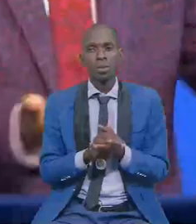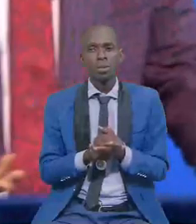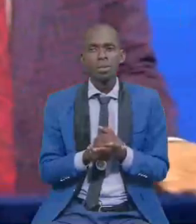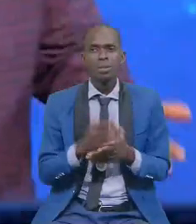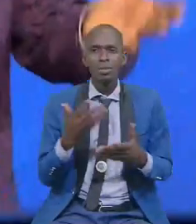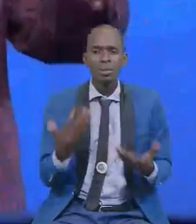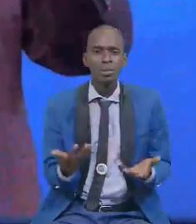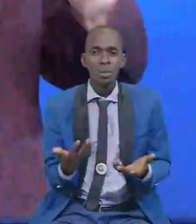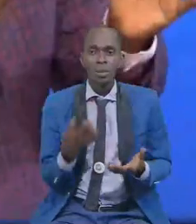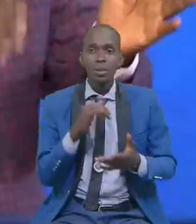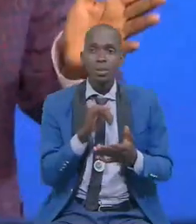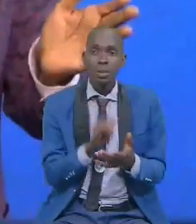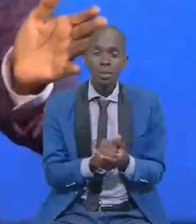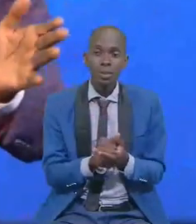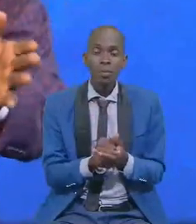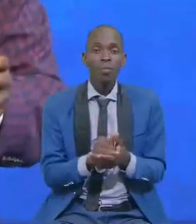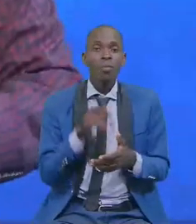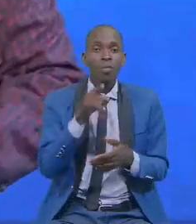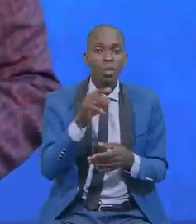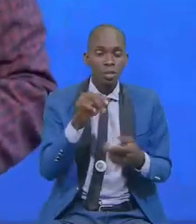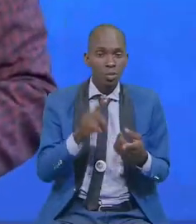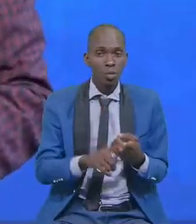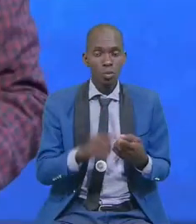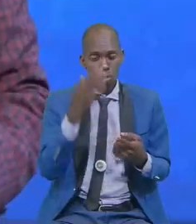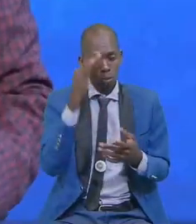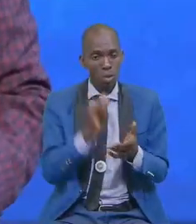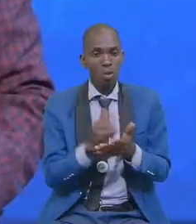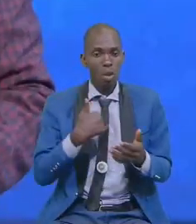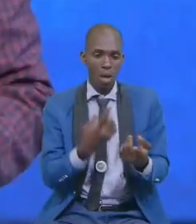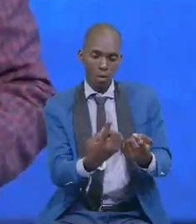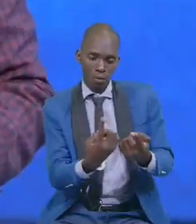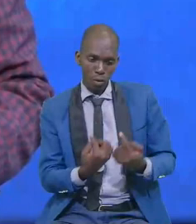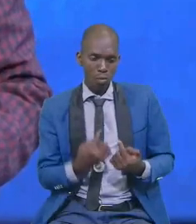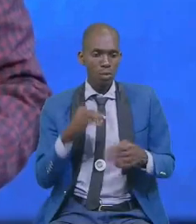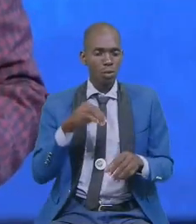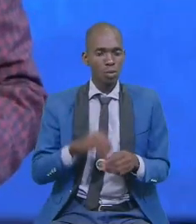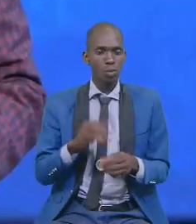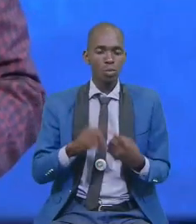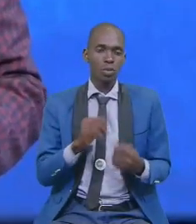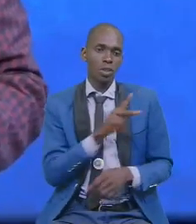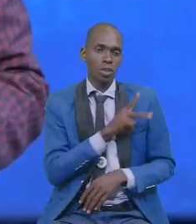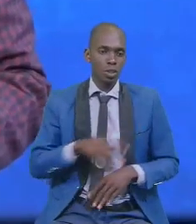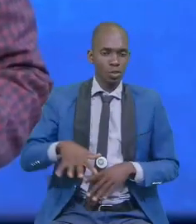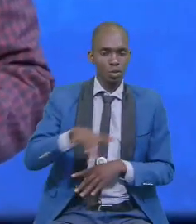J'ai dit, donne-moi une raison pour laquelle tu sais que tu es dans le royaume de Dieu.